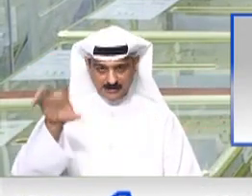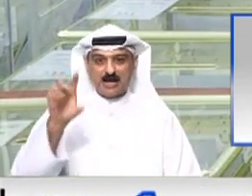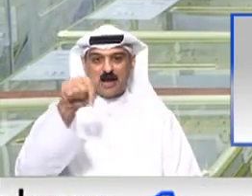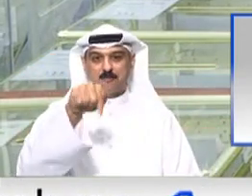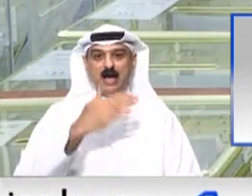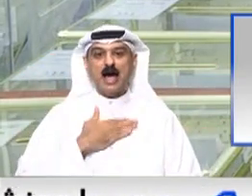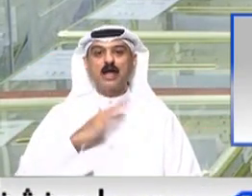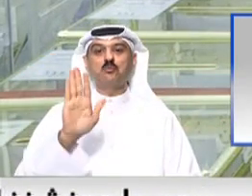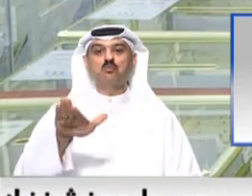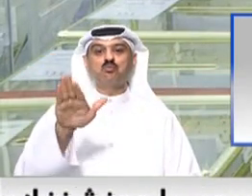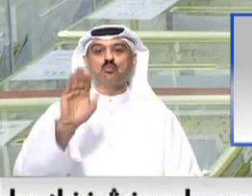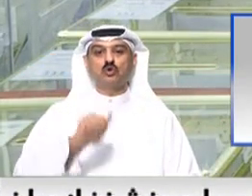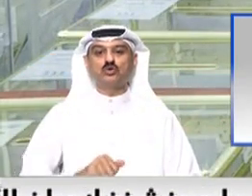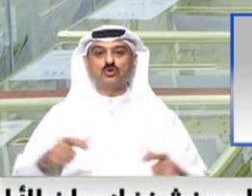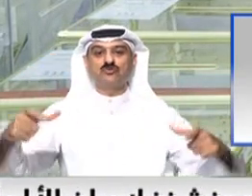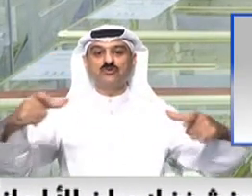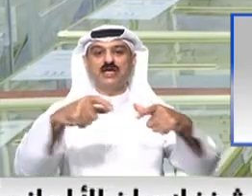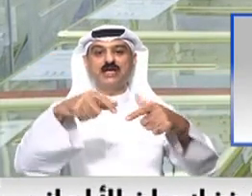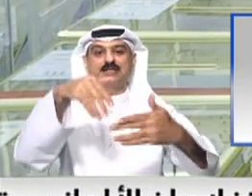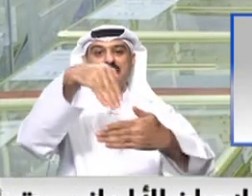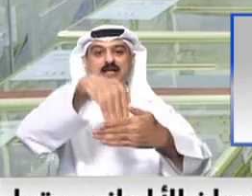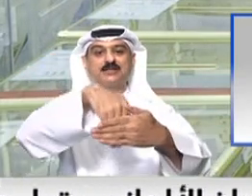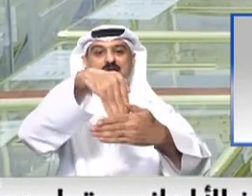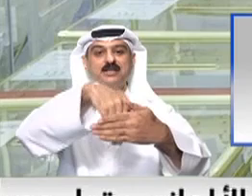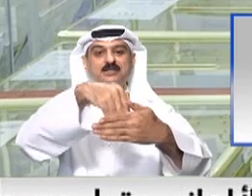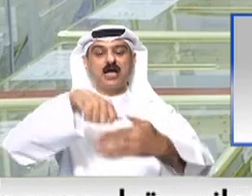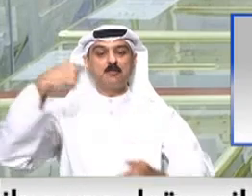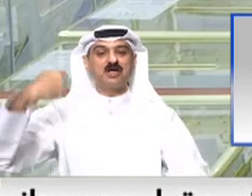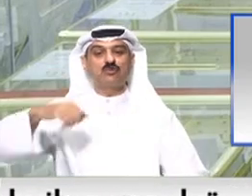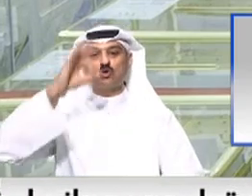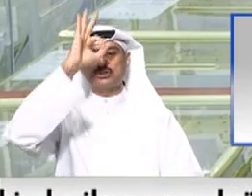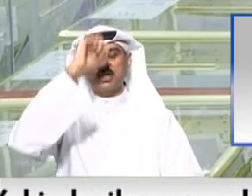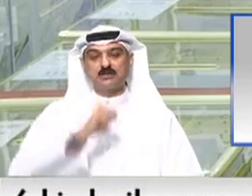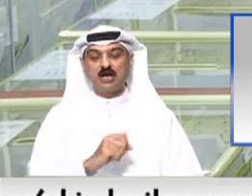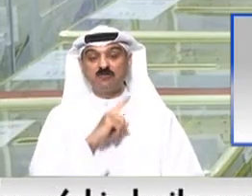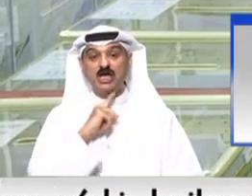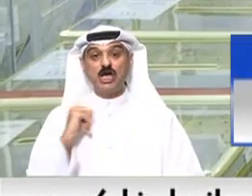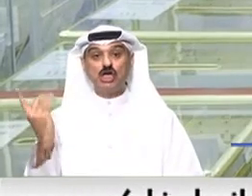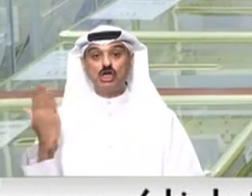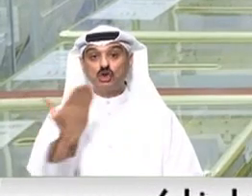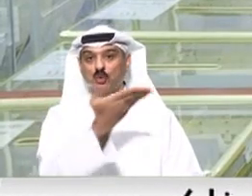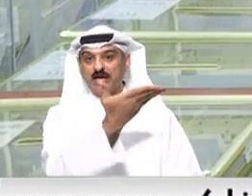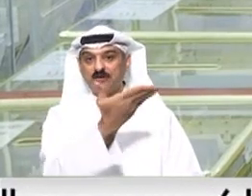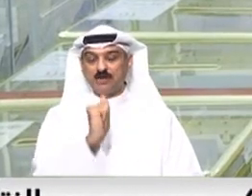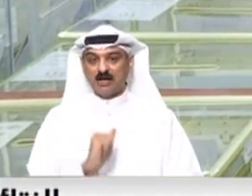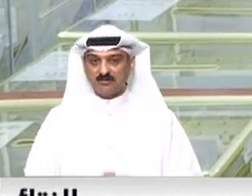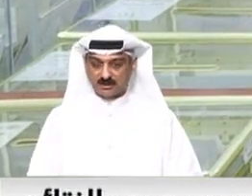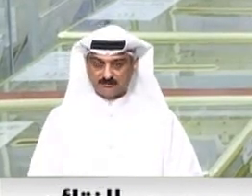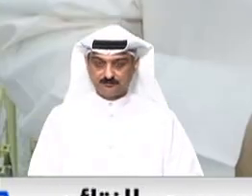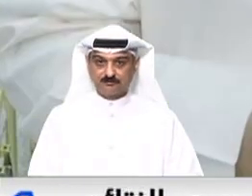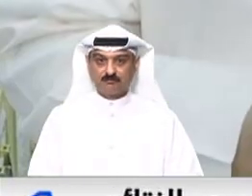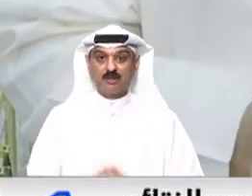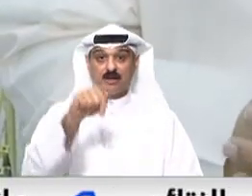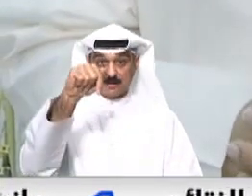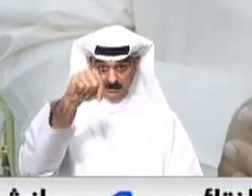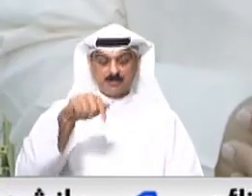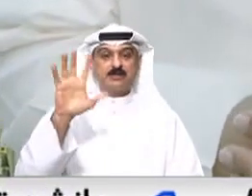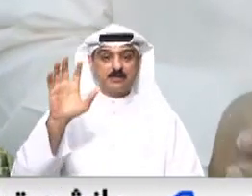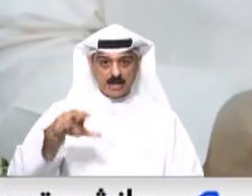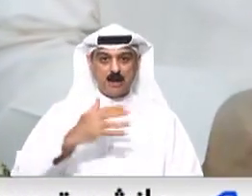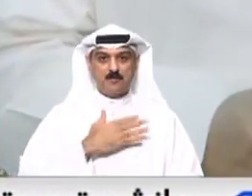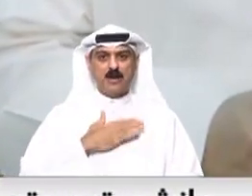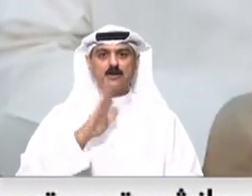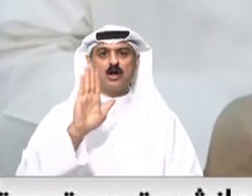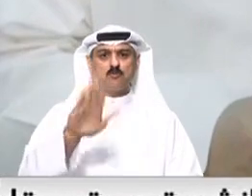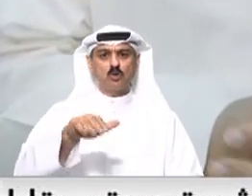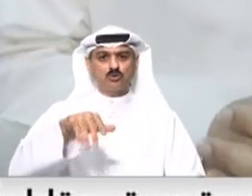الآن متواجدون في إدارة شؤون الانتخابات في وزارة الداخلية في منطقة الشويخ السكنية. فاطمة، مثل ما تفضلتي ونحن يعني